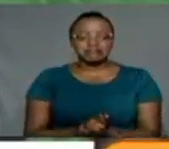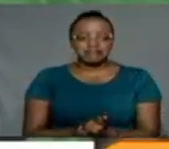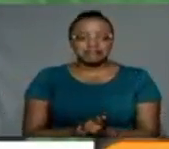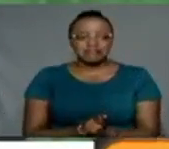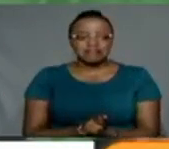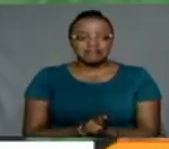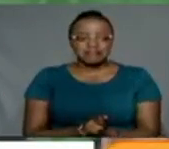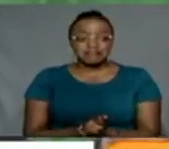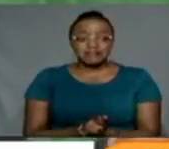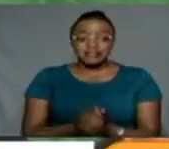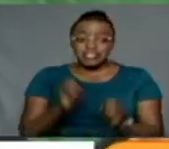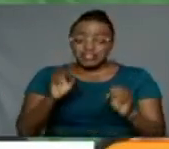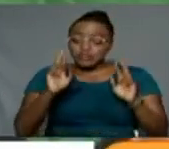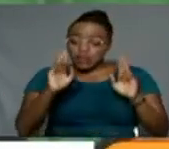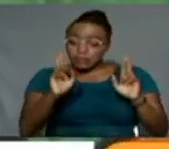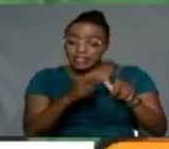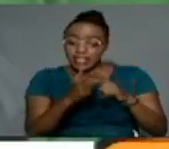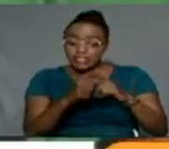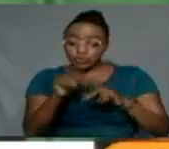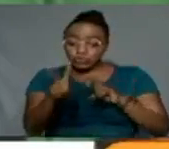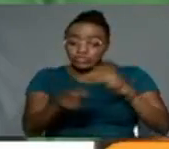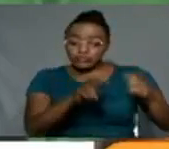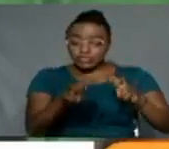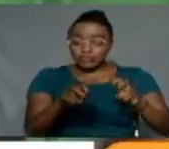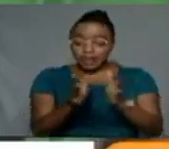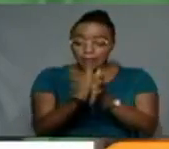Mwe chonjo kulinda mali ya Wakenya.